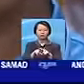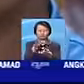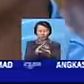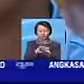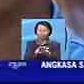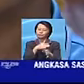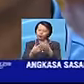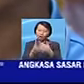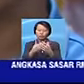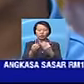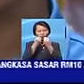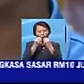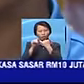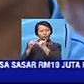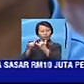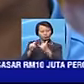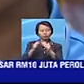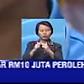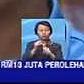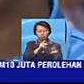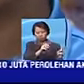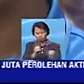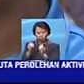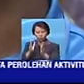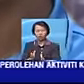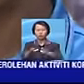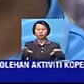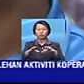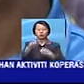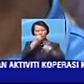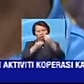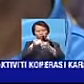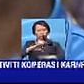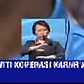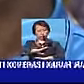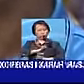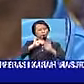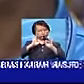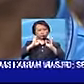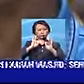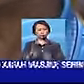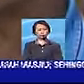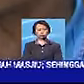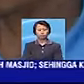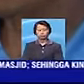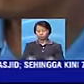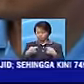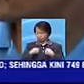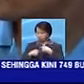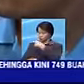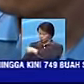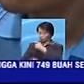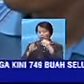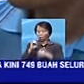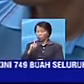di sini tapi pihak penganjur menyediakan makanan yang memuaskan lah. Jadi walaupun kita termasuk dalam golongan kurang upaya OKU,